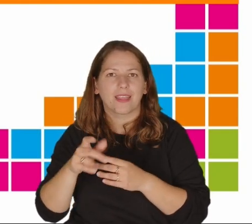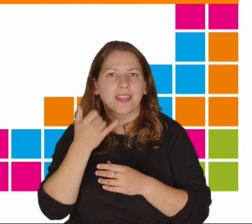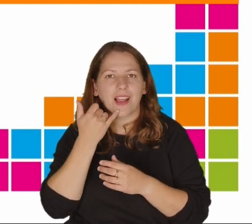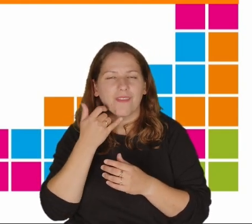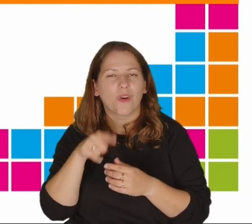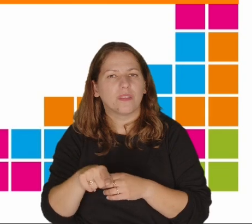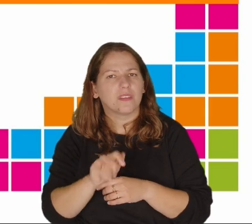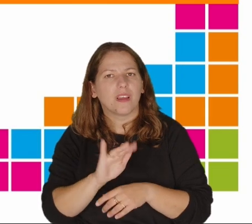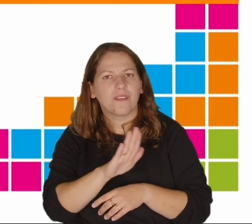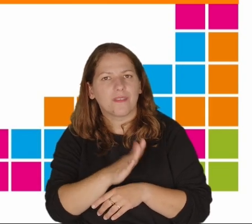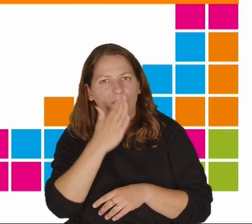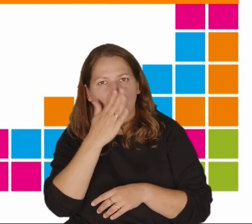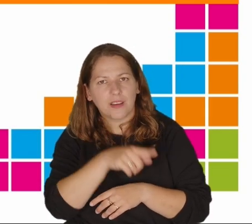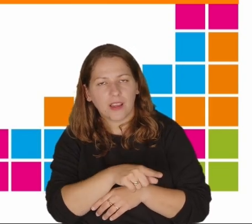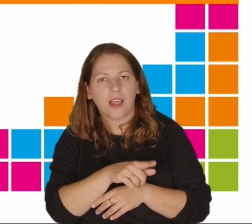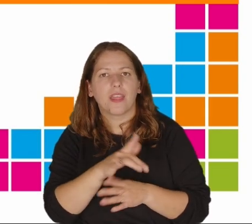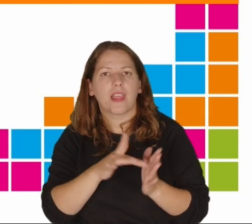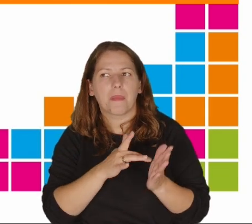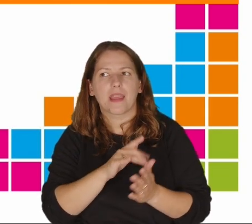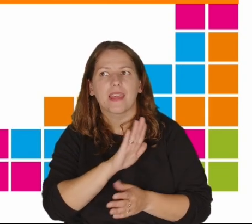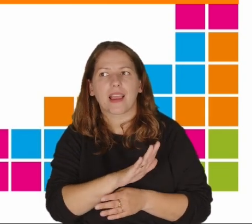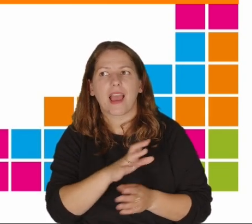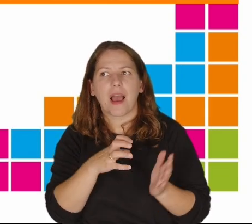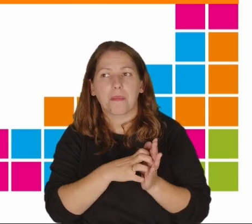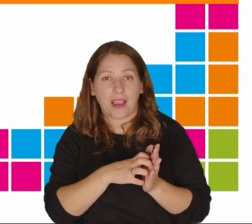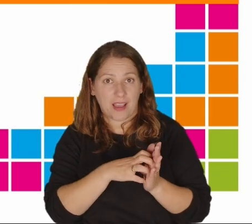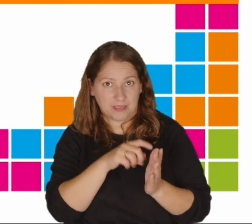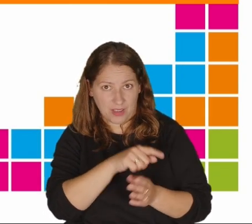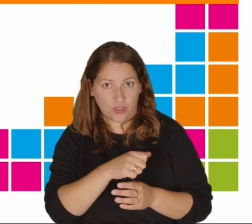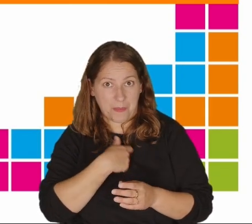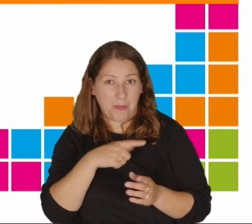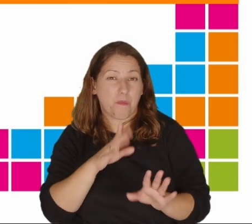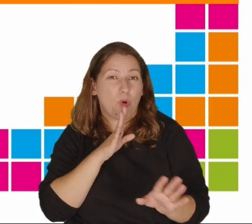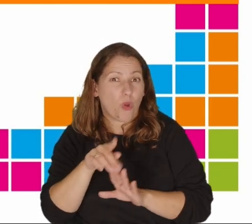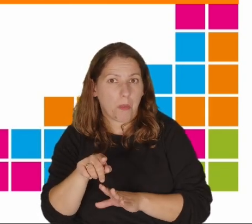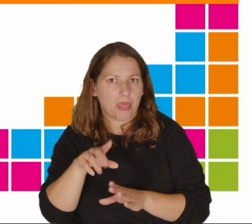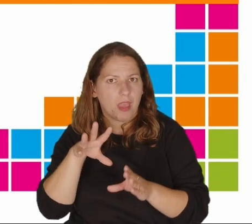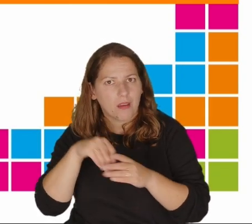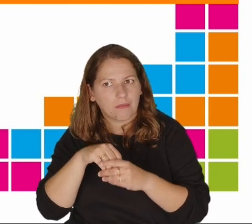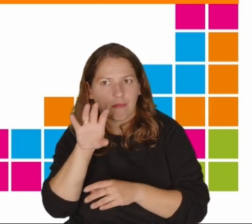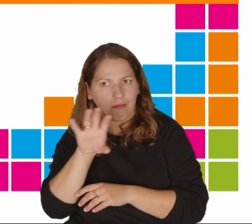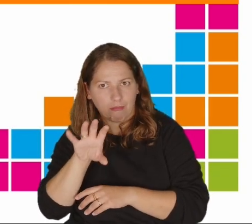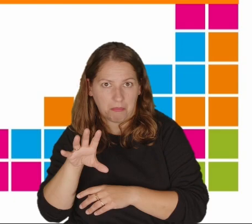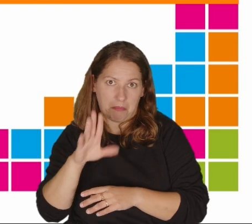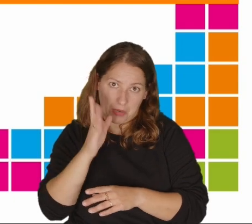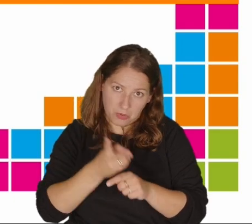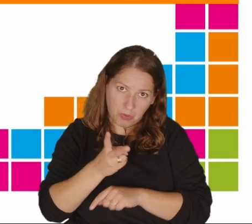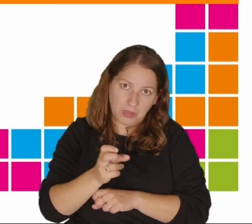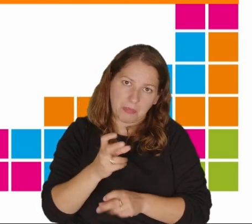telefonu czy tabletu, ma aplikacje służące do tego, żeby do tego typu zasobów mieć